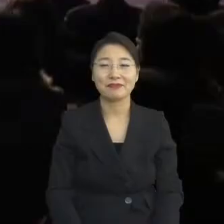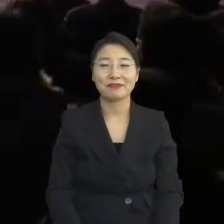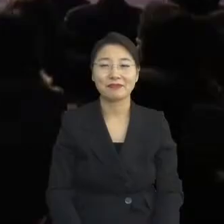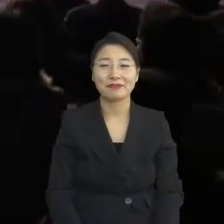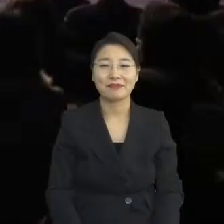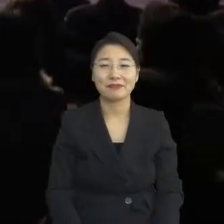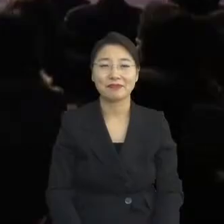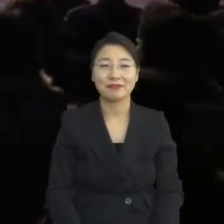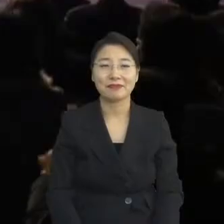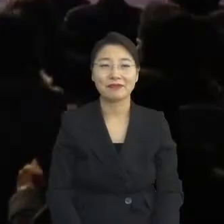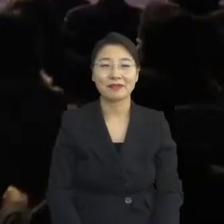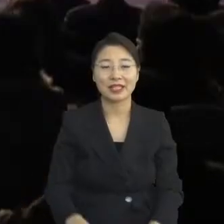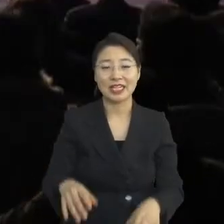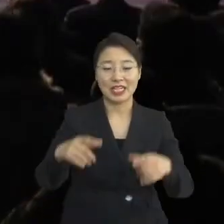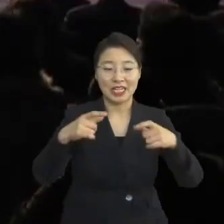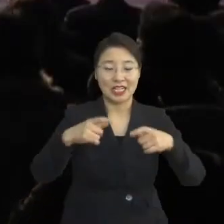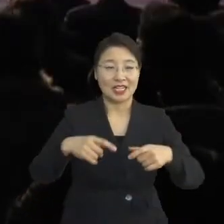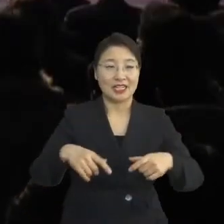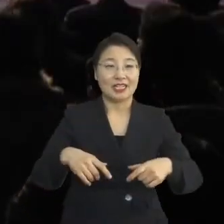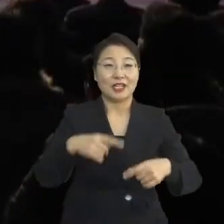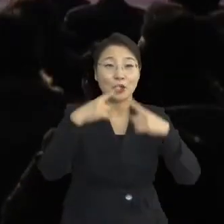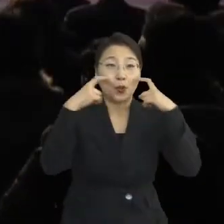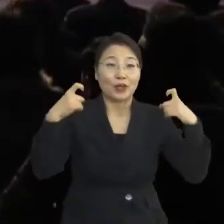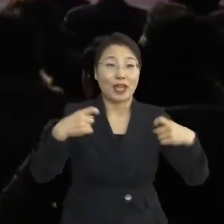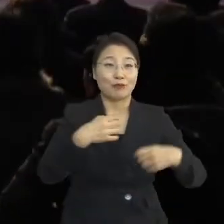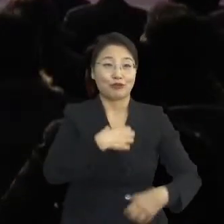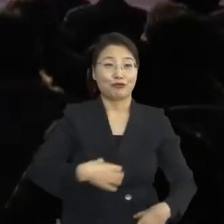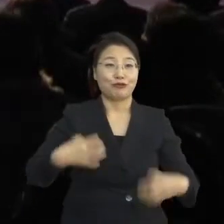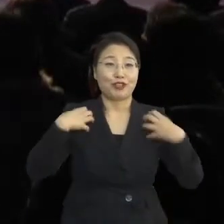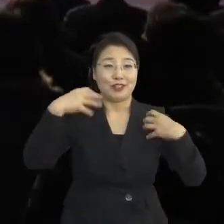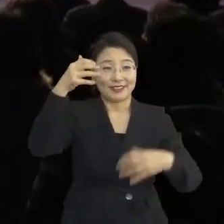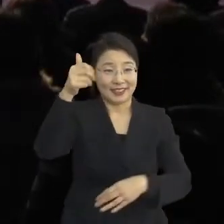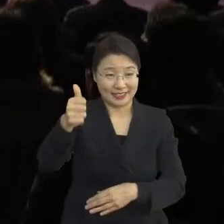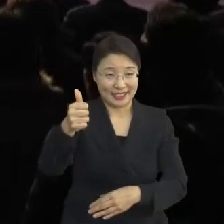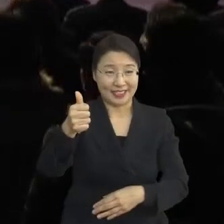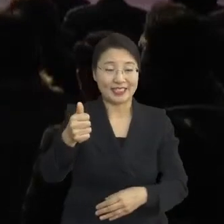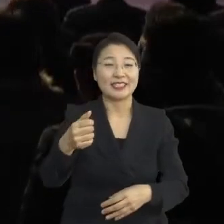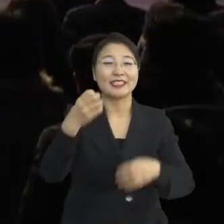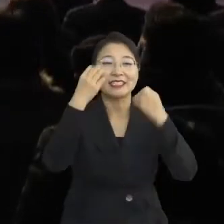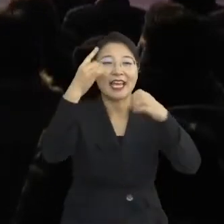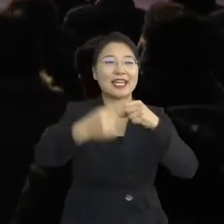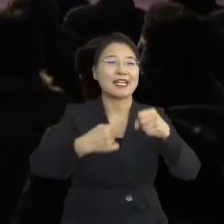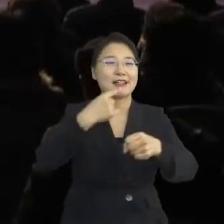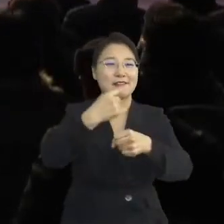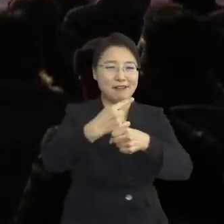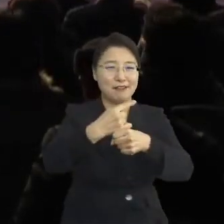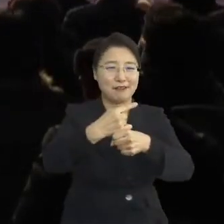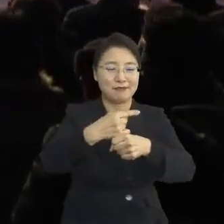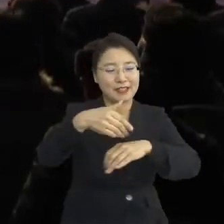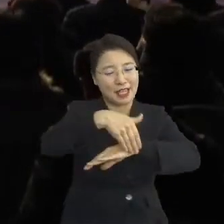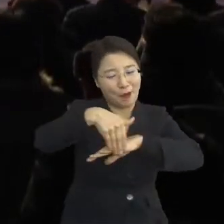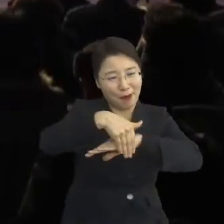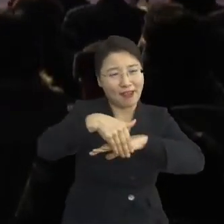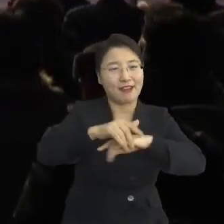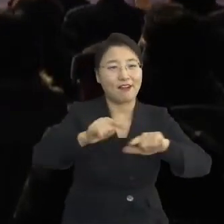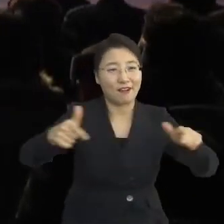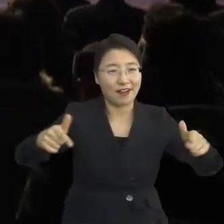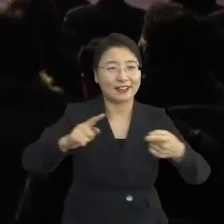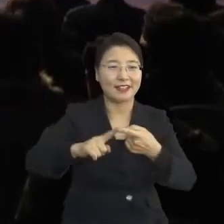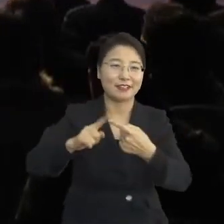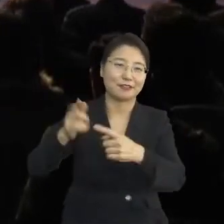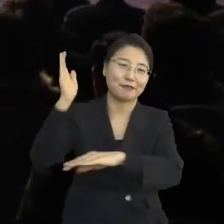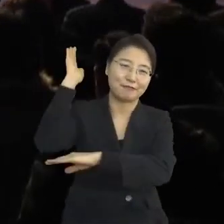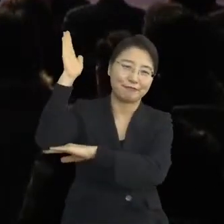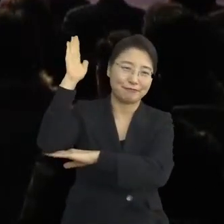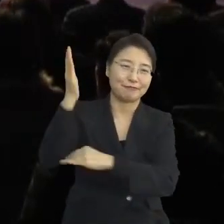다음은 이필영 구청장님께서 희망찬 새해를 열기 위해 올해 중점 추진사항에 대해 PT 발표